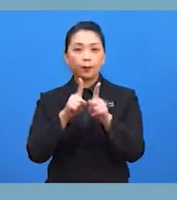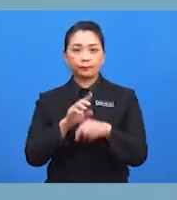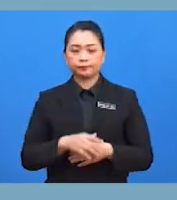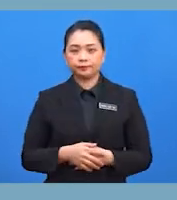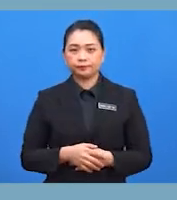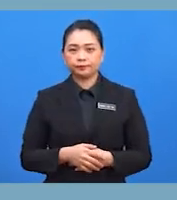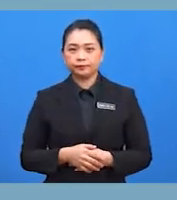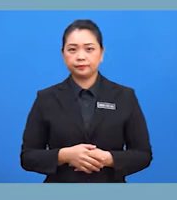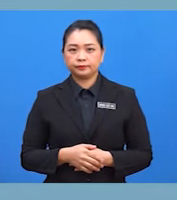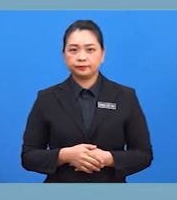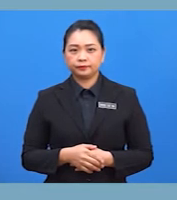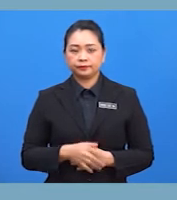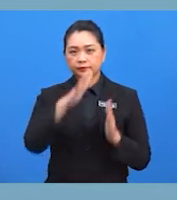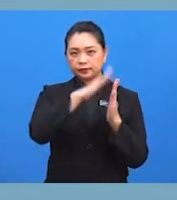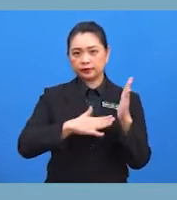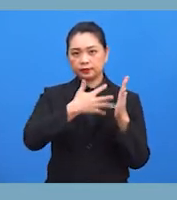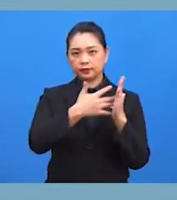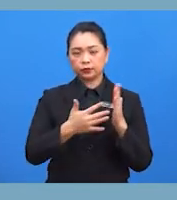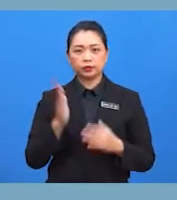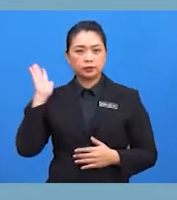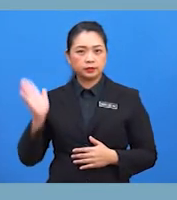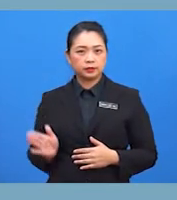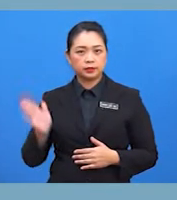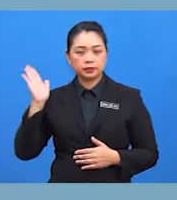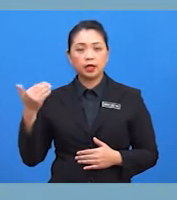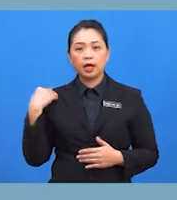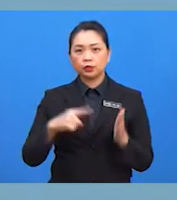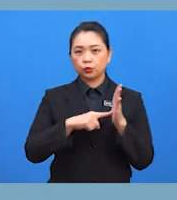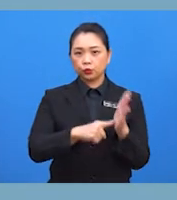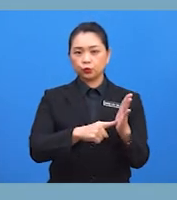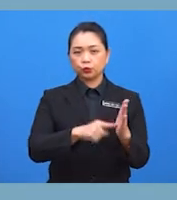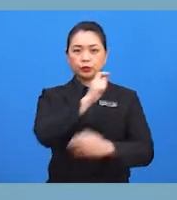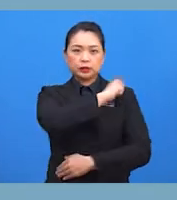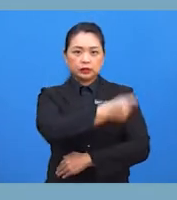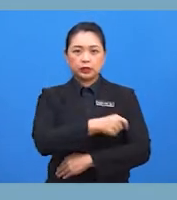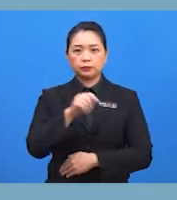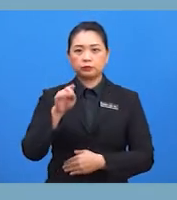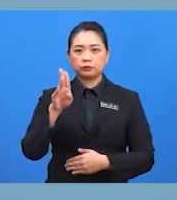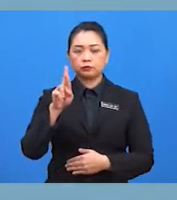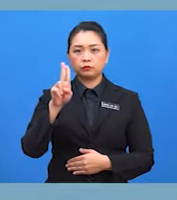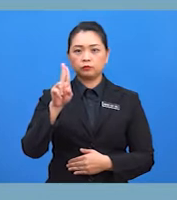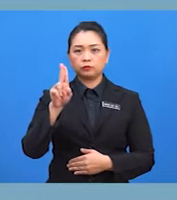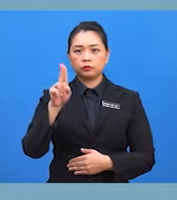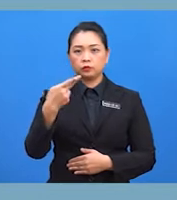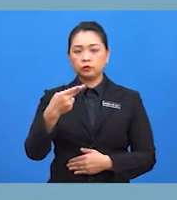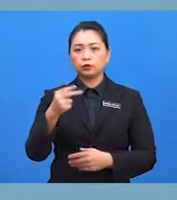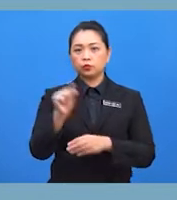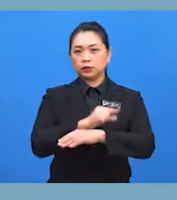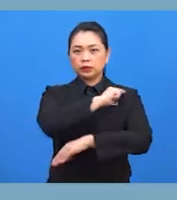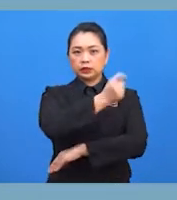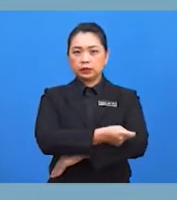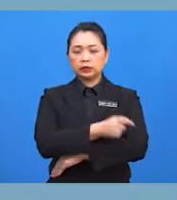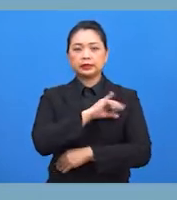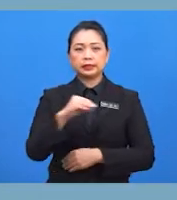ini. Jadual di skrin menunjukkan tenaga buruh, guna tenaga, indeks harga pengguna sesebuah